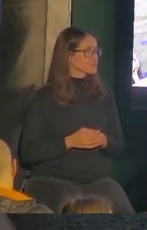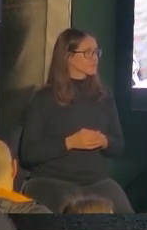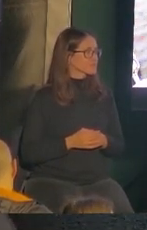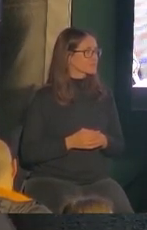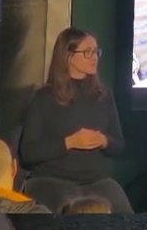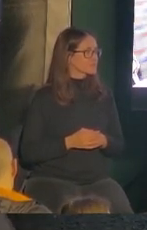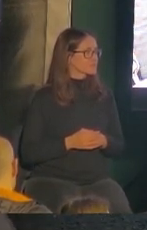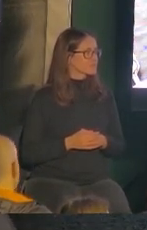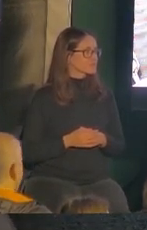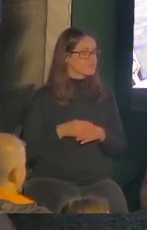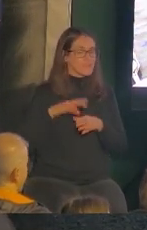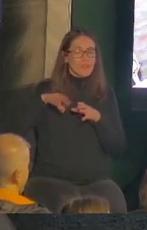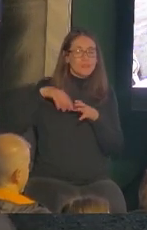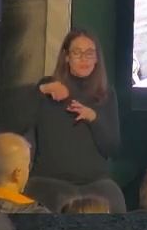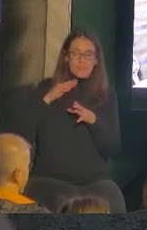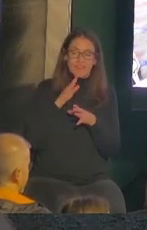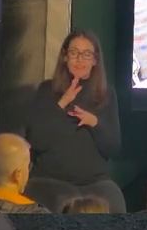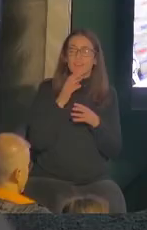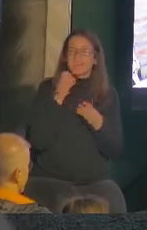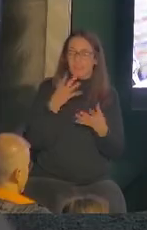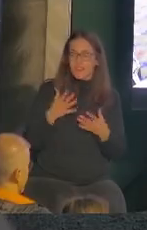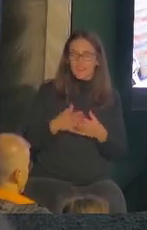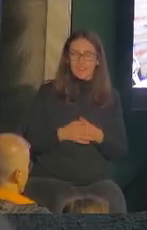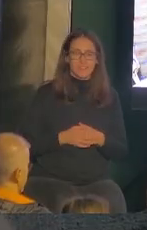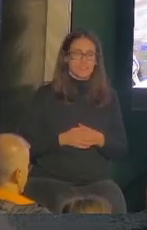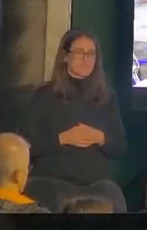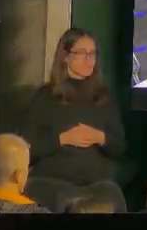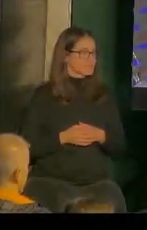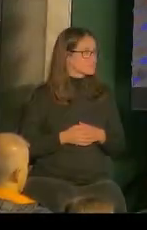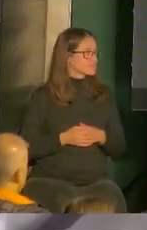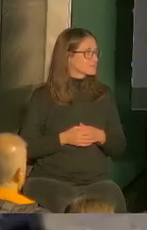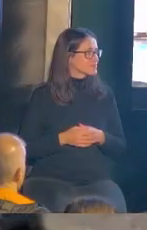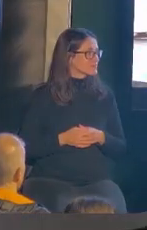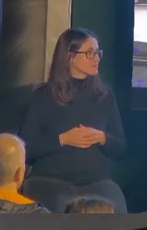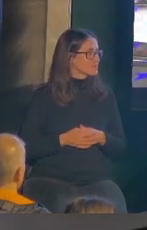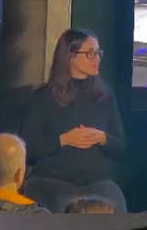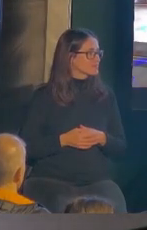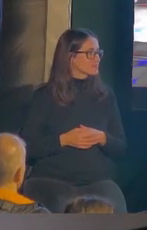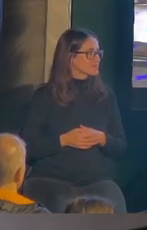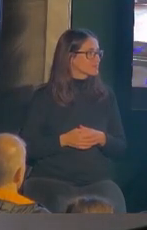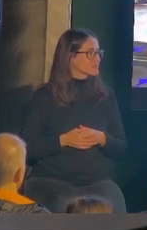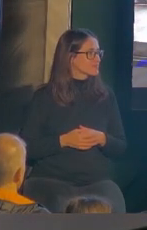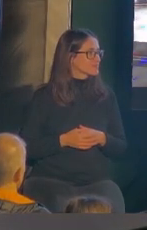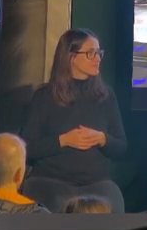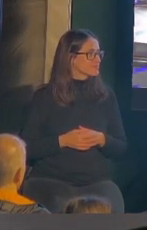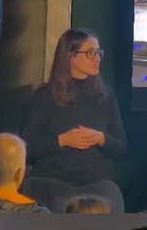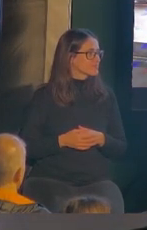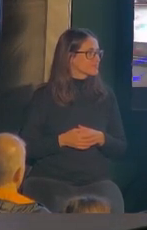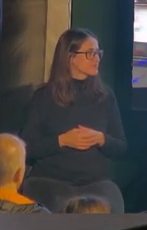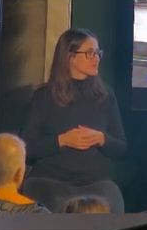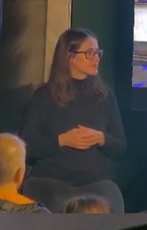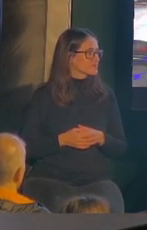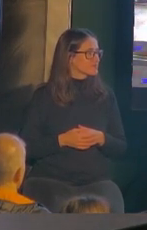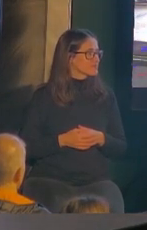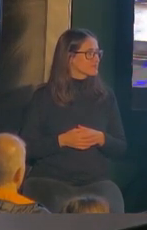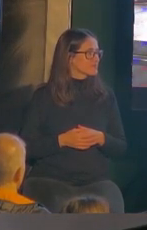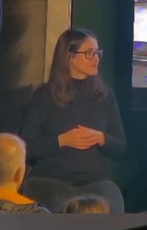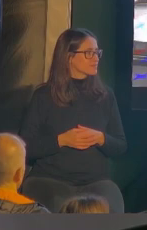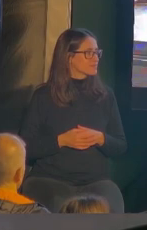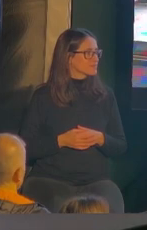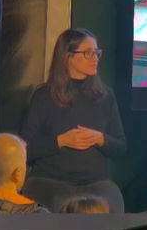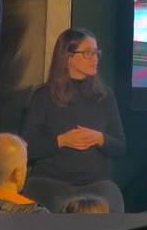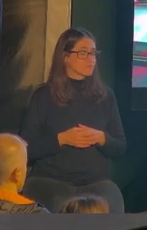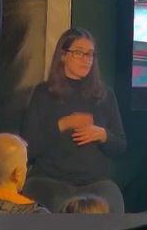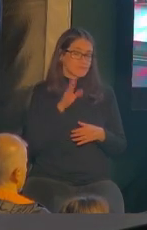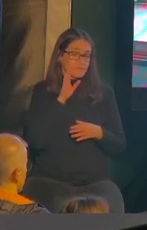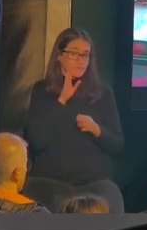I el merengue, què tal? Com va? Sí? Vale. Ui, vale. Però com us he dit,